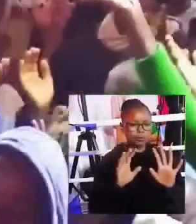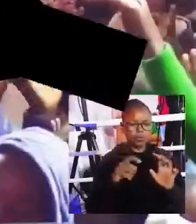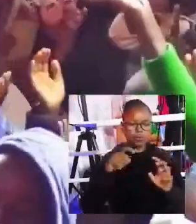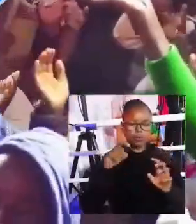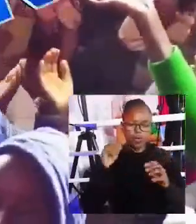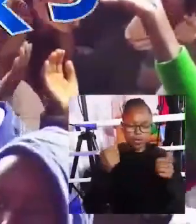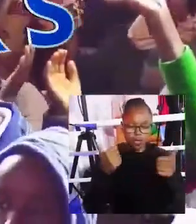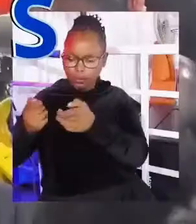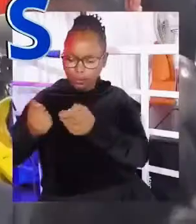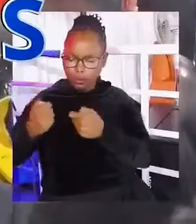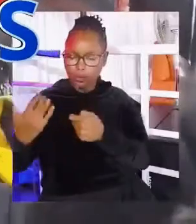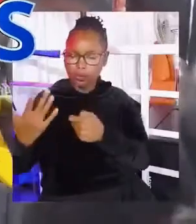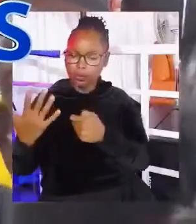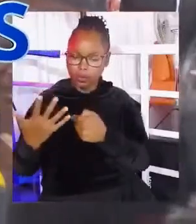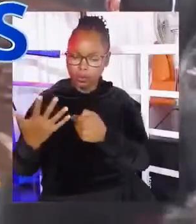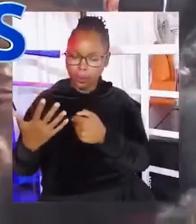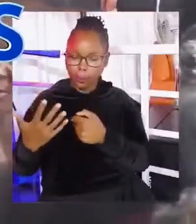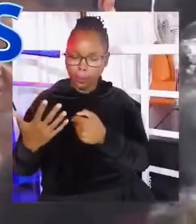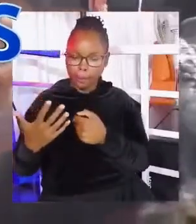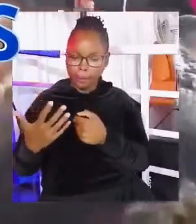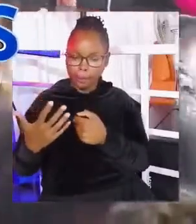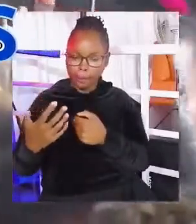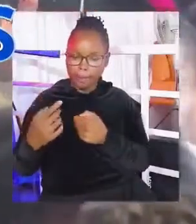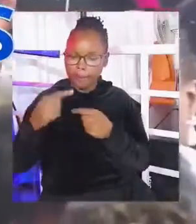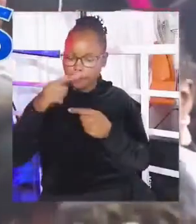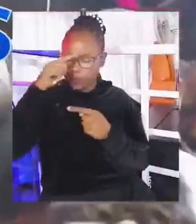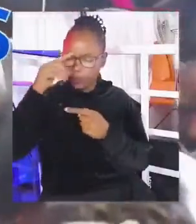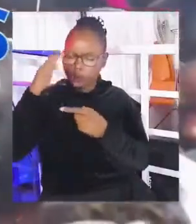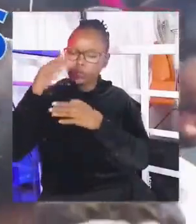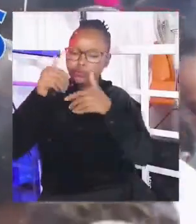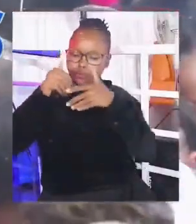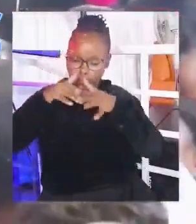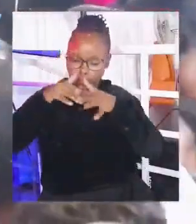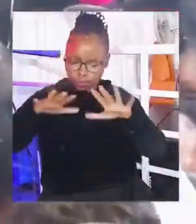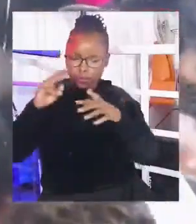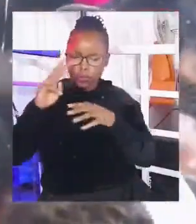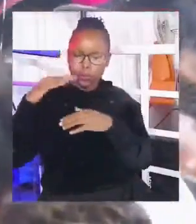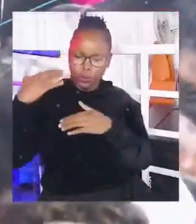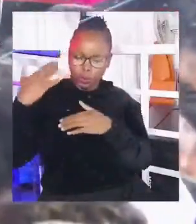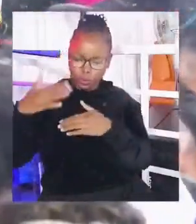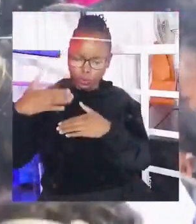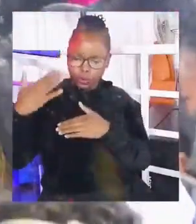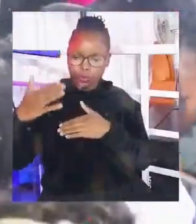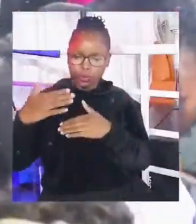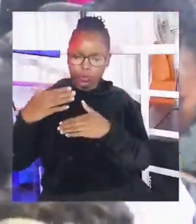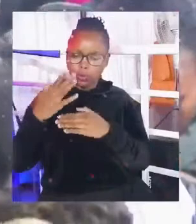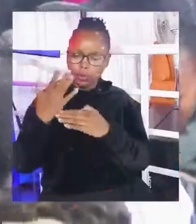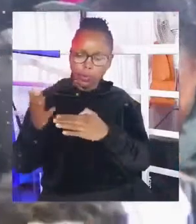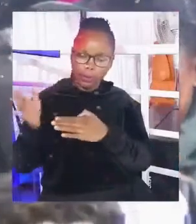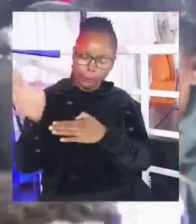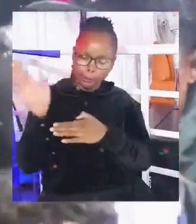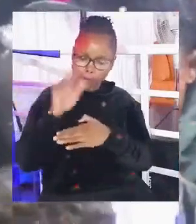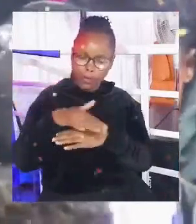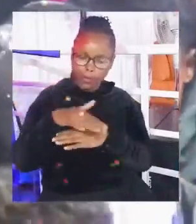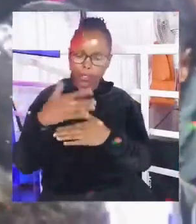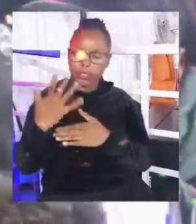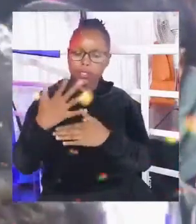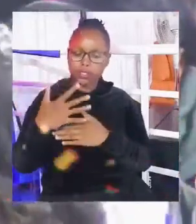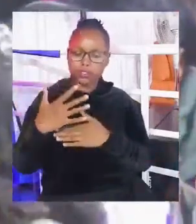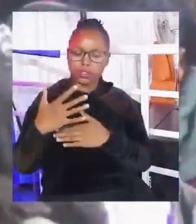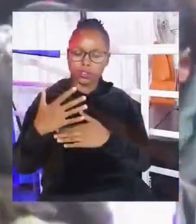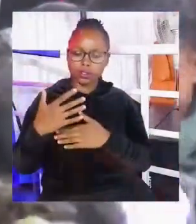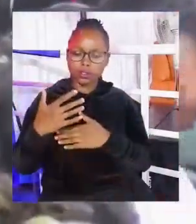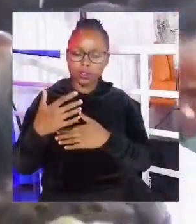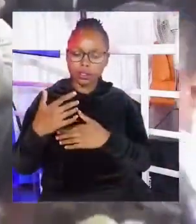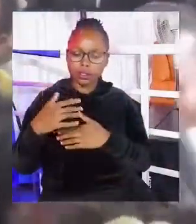nego muhurukia Na todo ni urazi managa Neguo Jesu Tasokia idosi aduaya Amen Iri